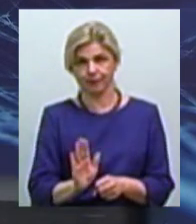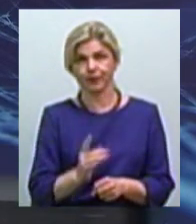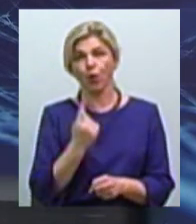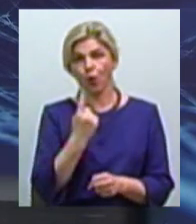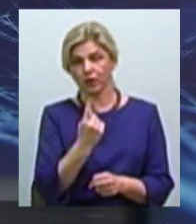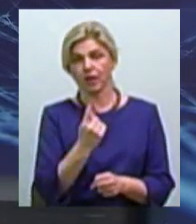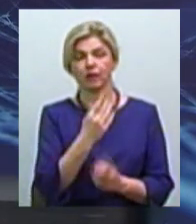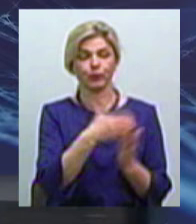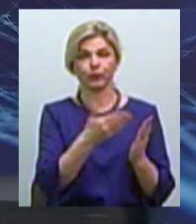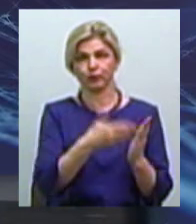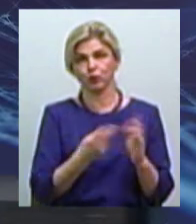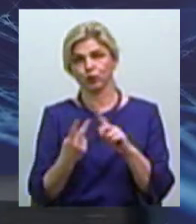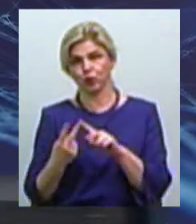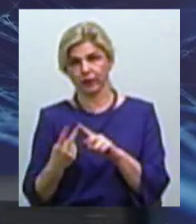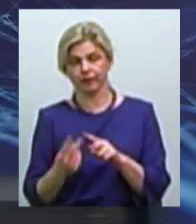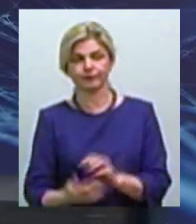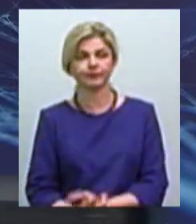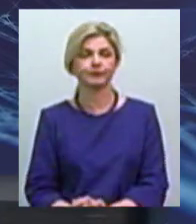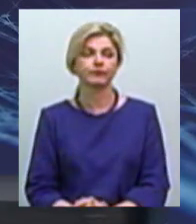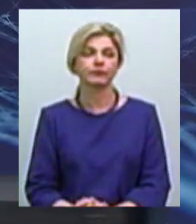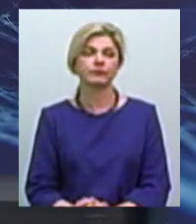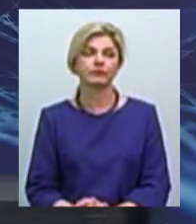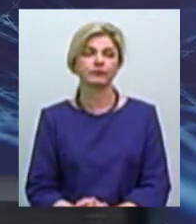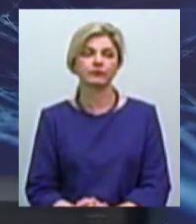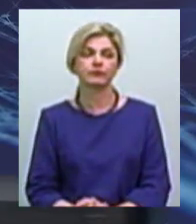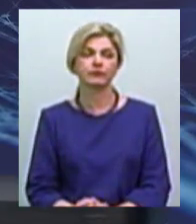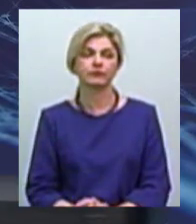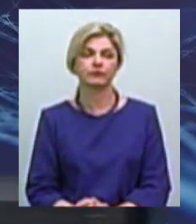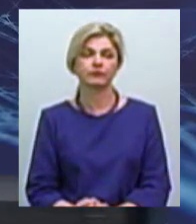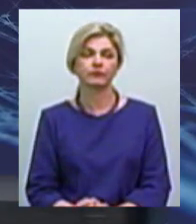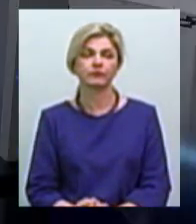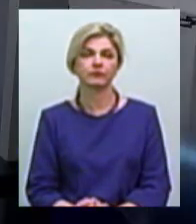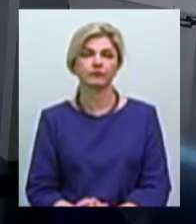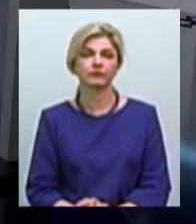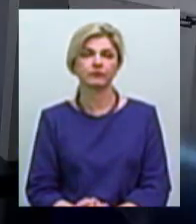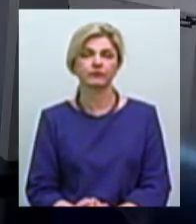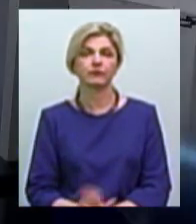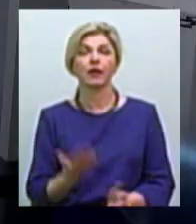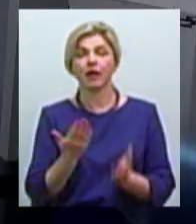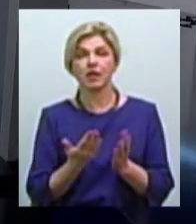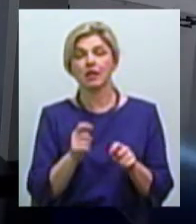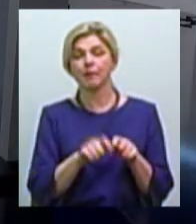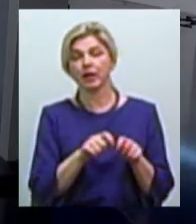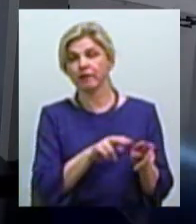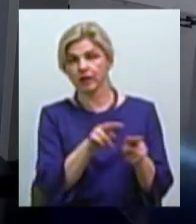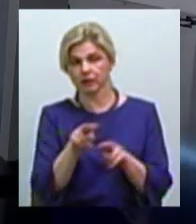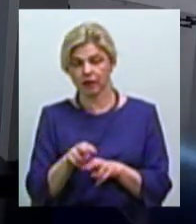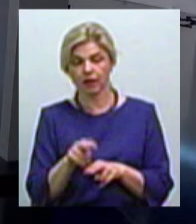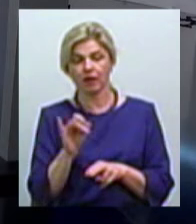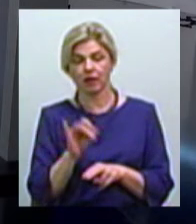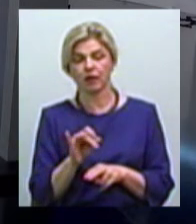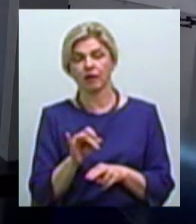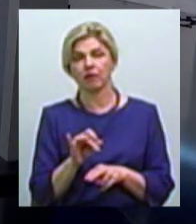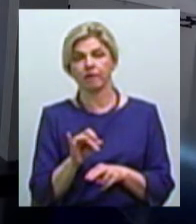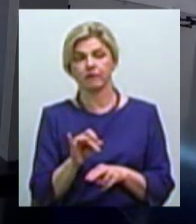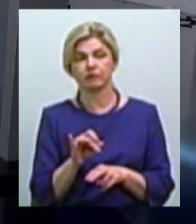анулює другий. Тобто, якщо ви пройшли рейдом і склали протоколи, потім